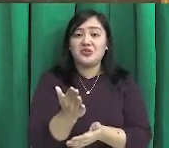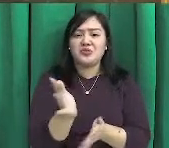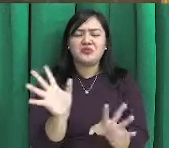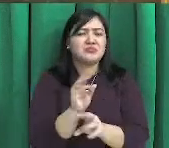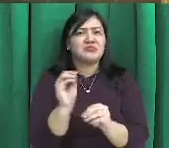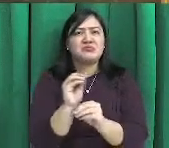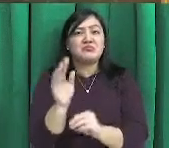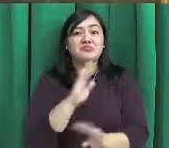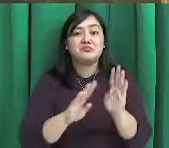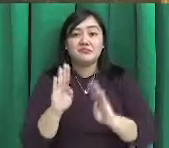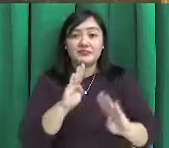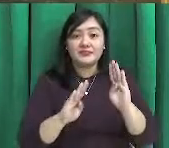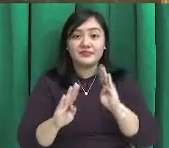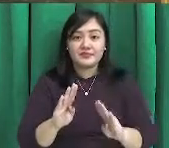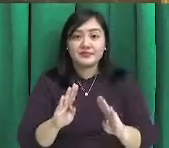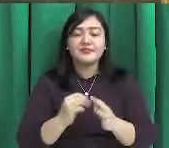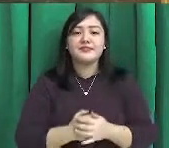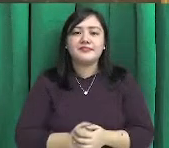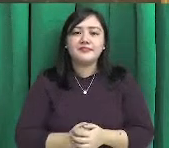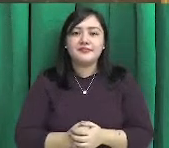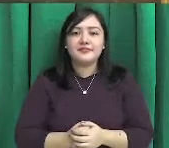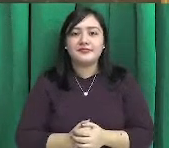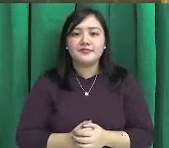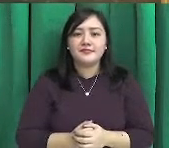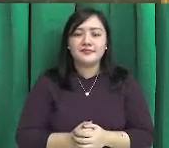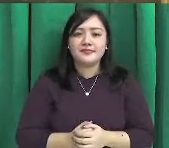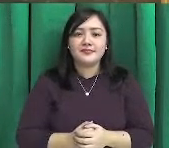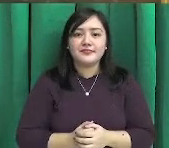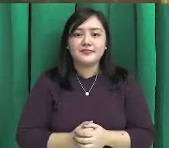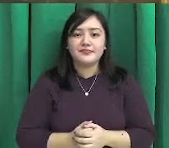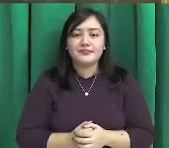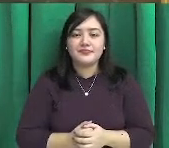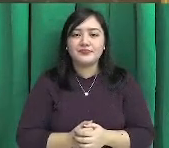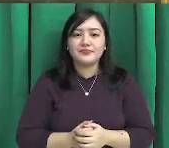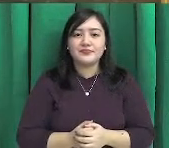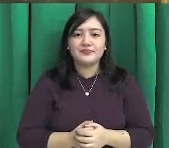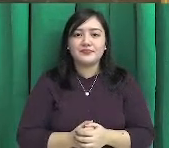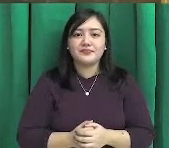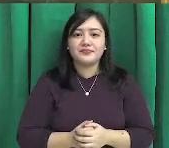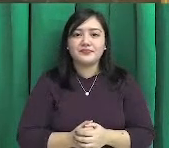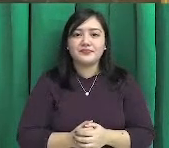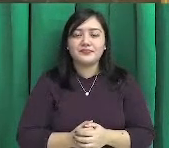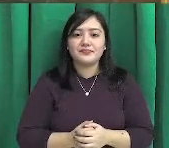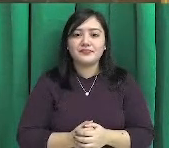tell us ano yung mga nakikita mong common problem? Katulad sinabi ko kasi